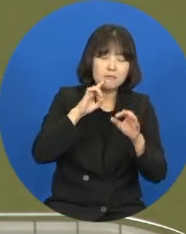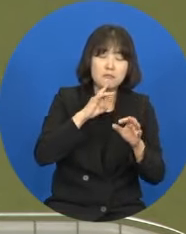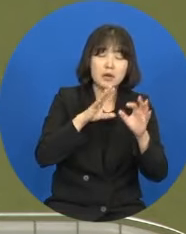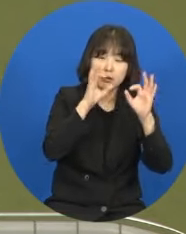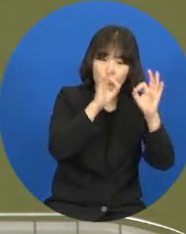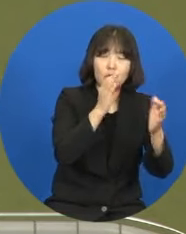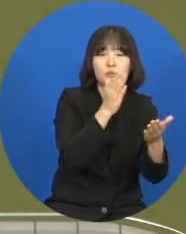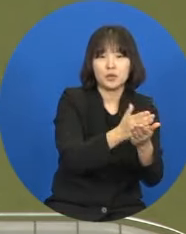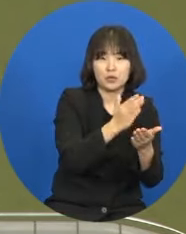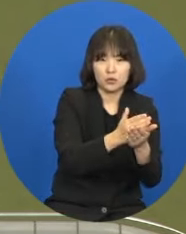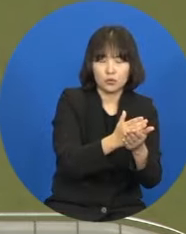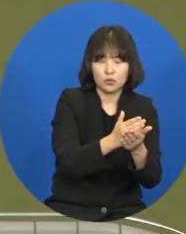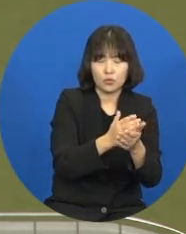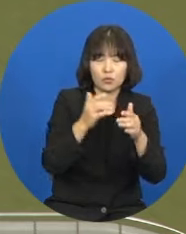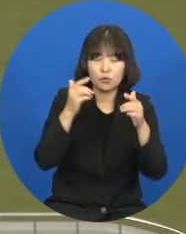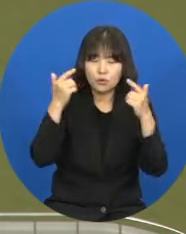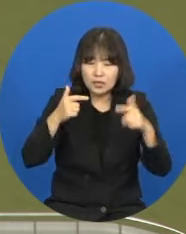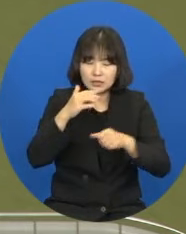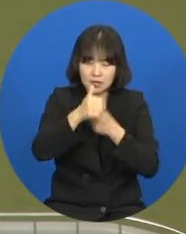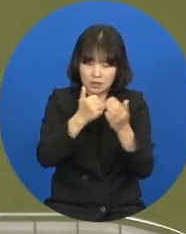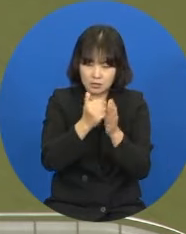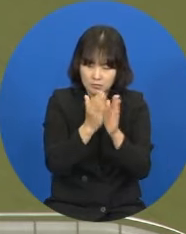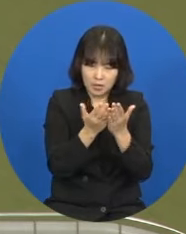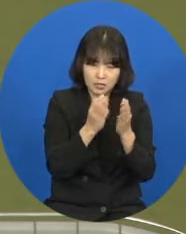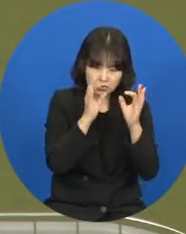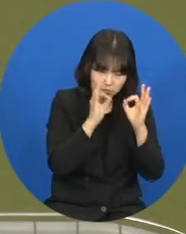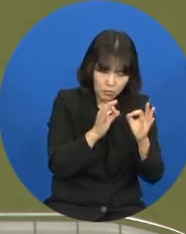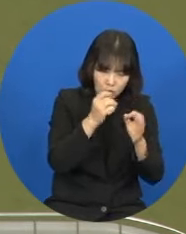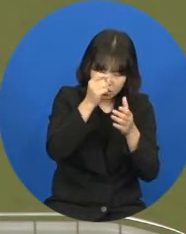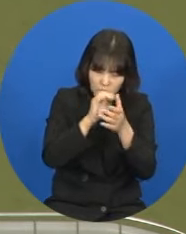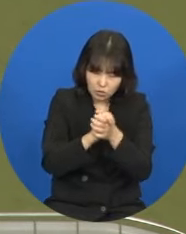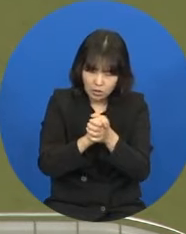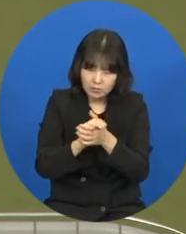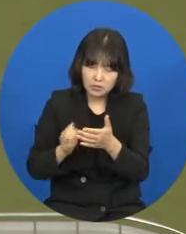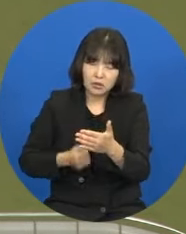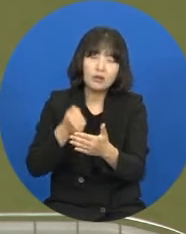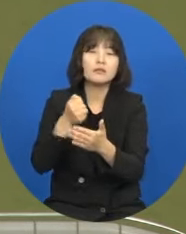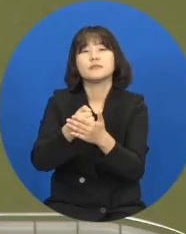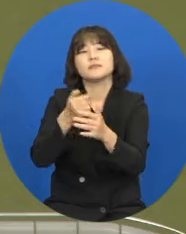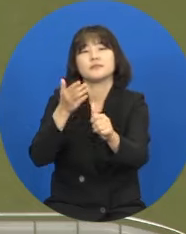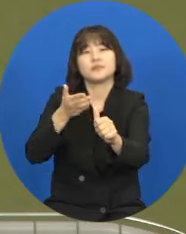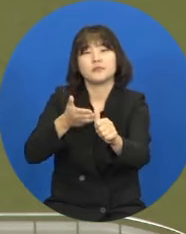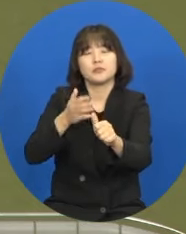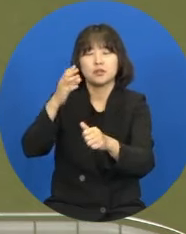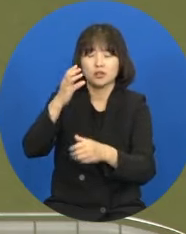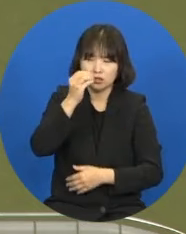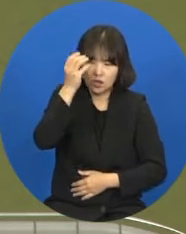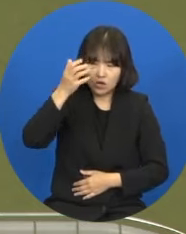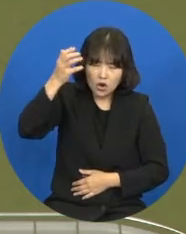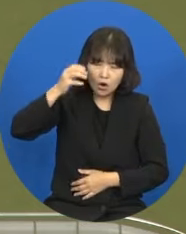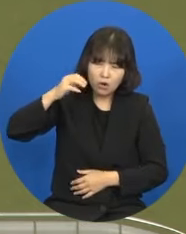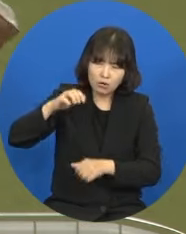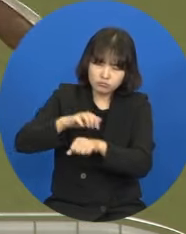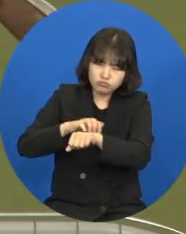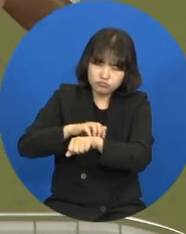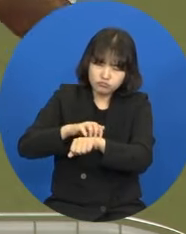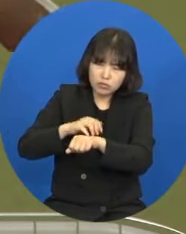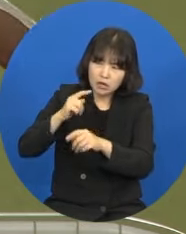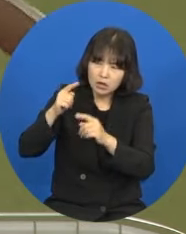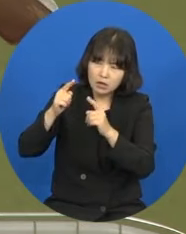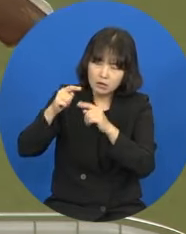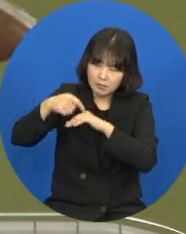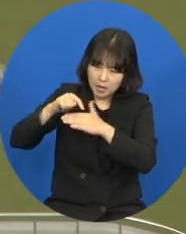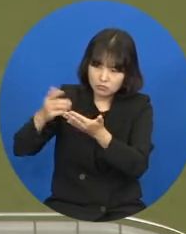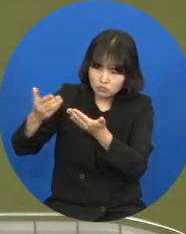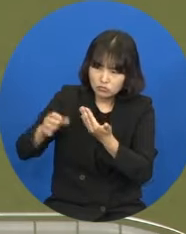언제나 말씀에 기반하여 기도하면서 정하십시오 성령이 불편함을 주시면 여러분 행동하시면 안 됩니다 머무르 돼요